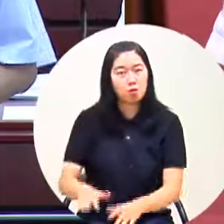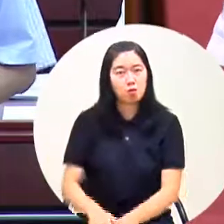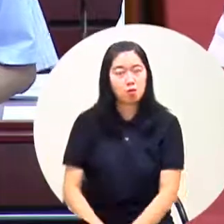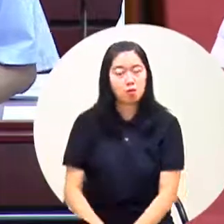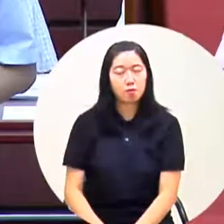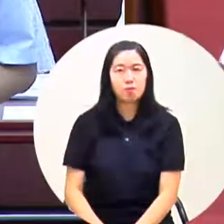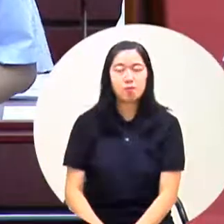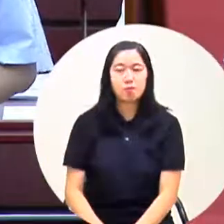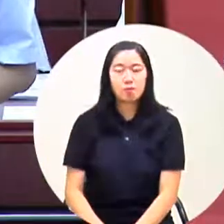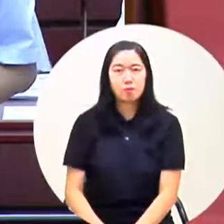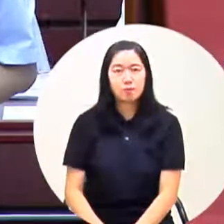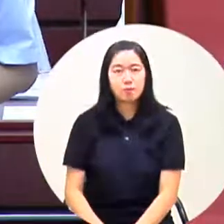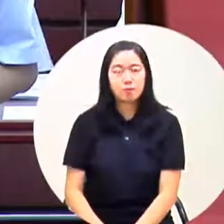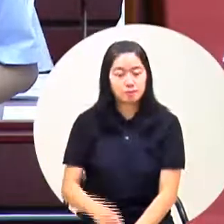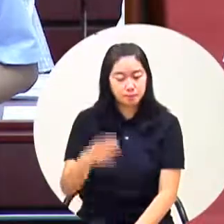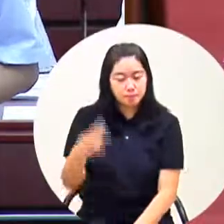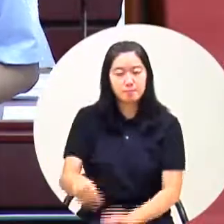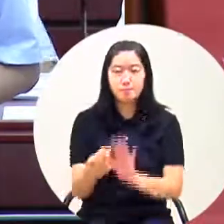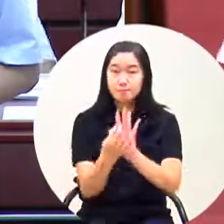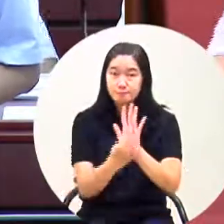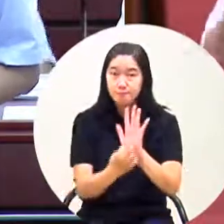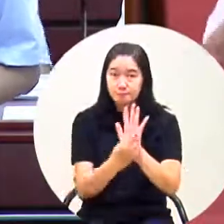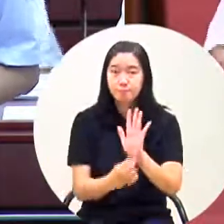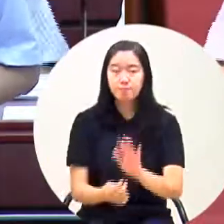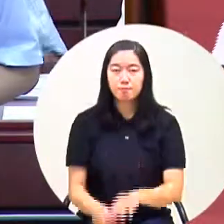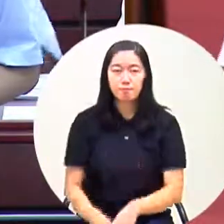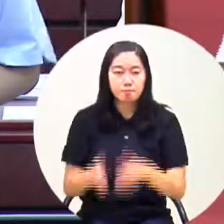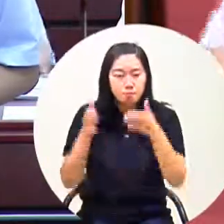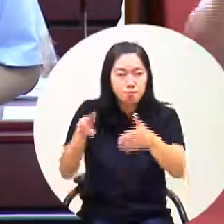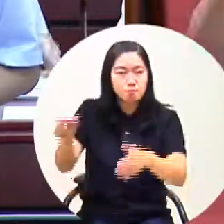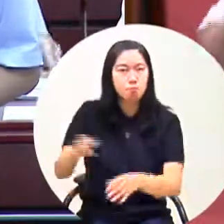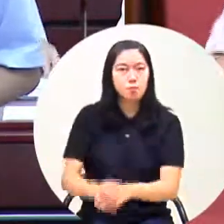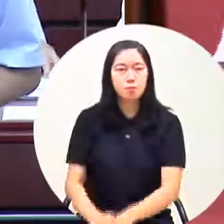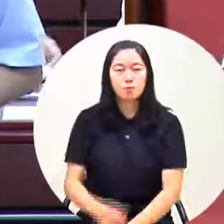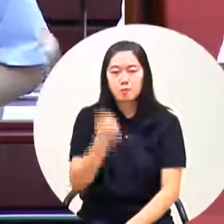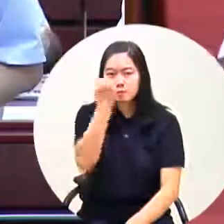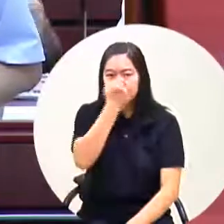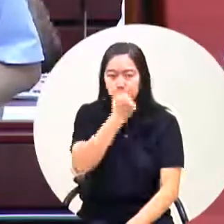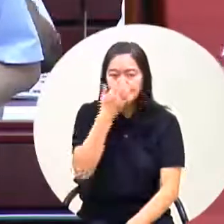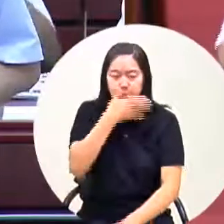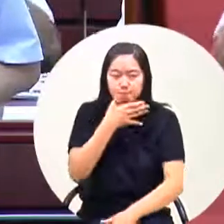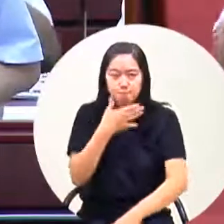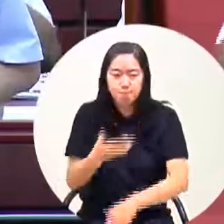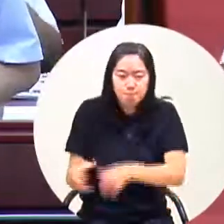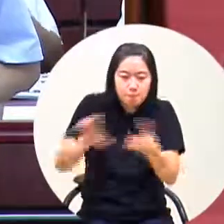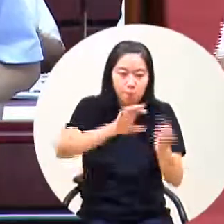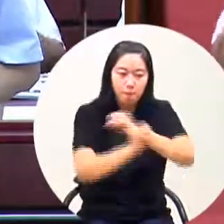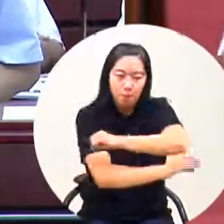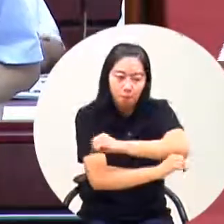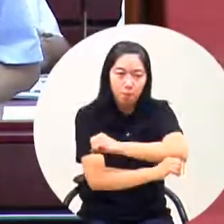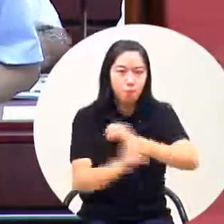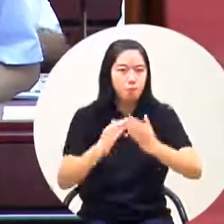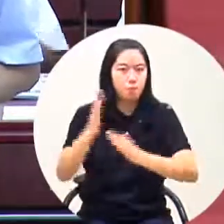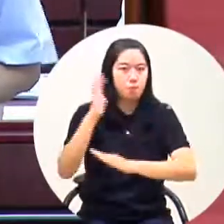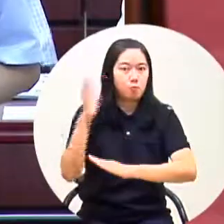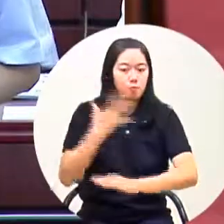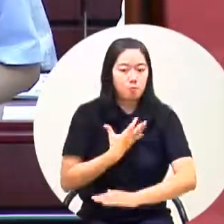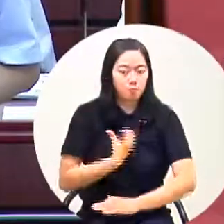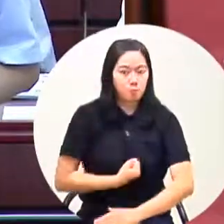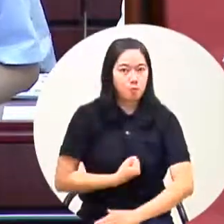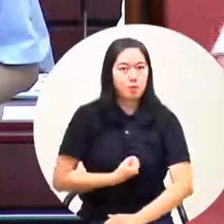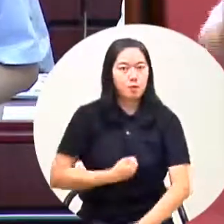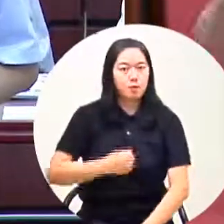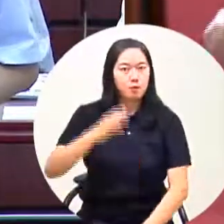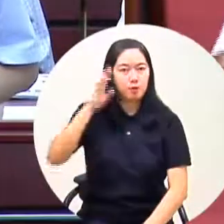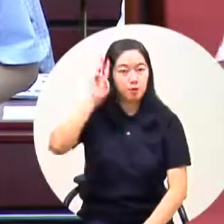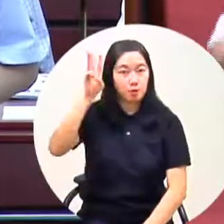身伫遮吼，再次强调啊吼，针对这些偷牌业者，市政府应该有那个决心宣示啊。